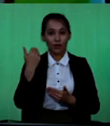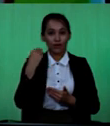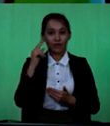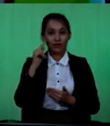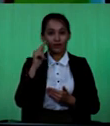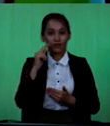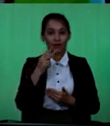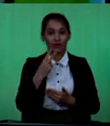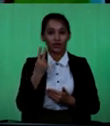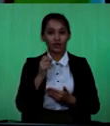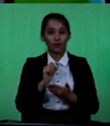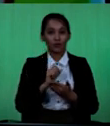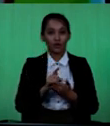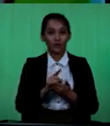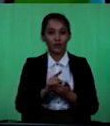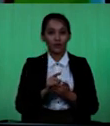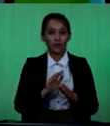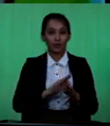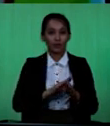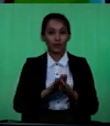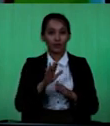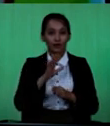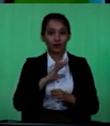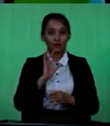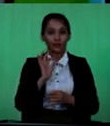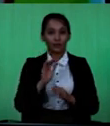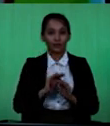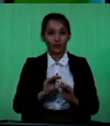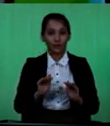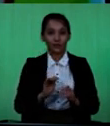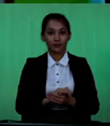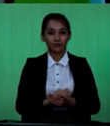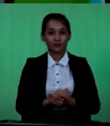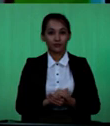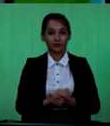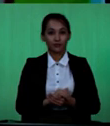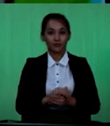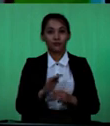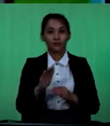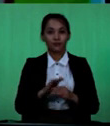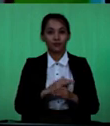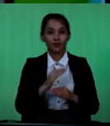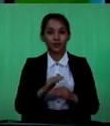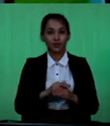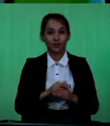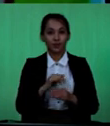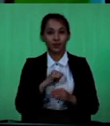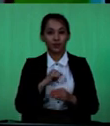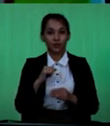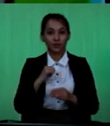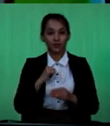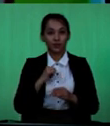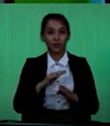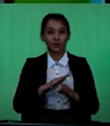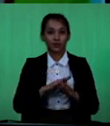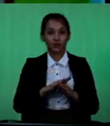darsda ikkita vazifani to'liq bajargansiz. To'g'rimi bolajonlar? Barakalla. Mustaqil vazifalarni